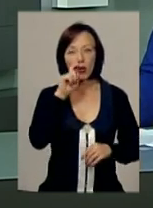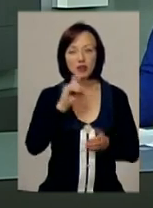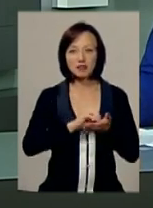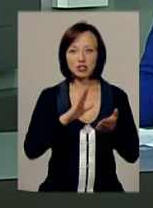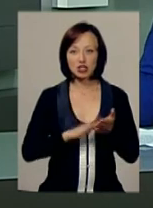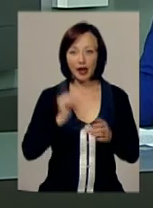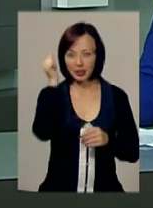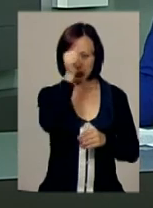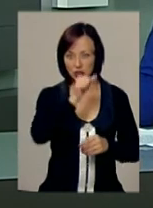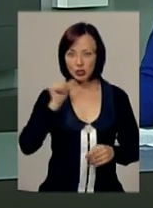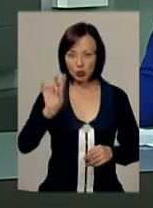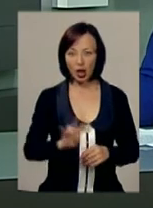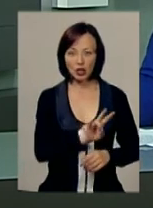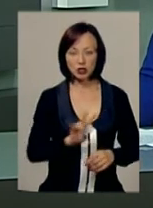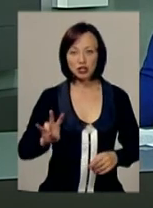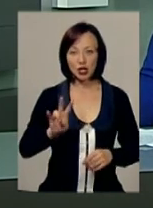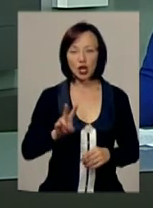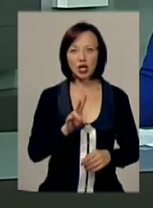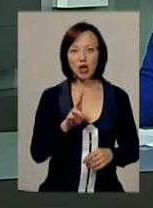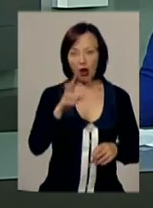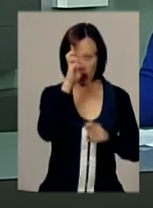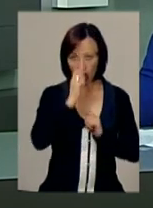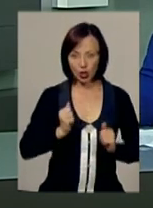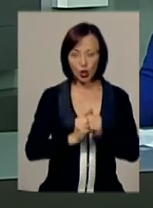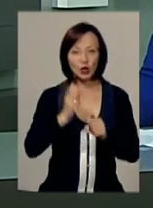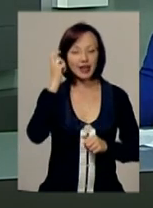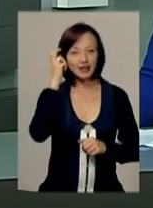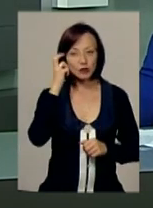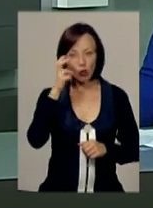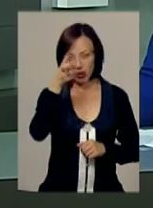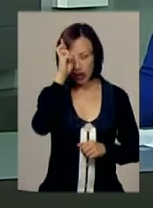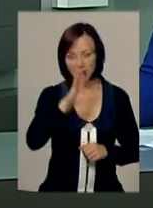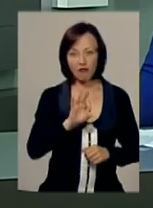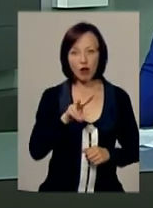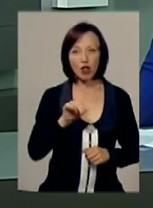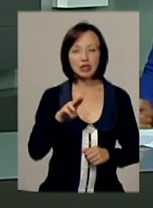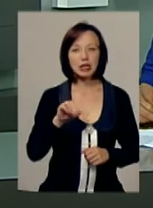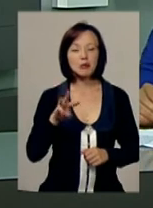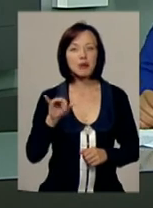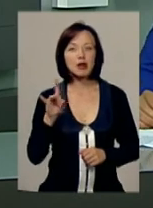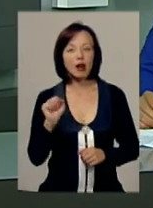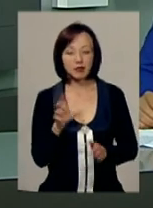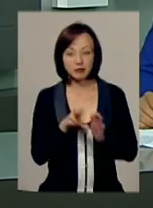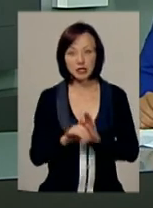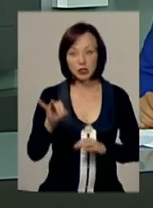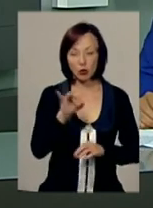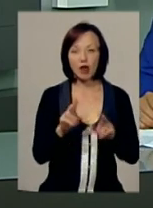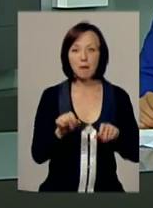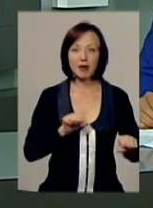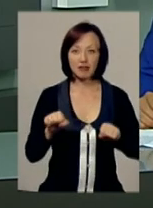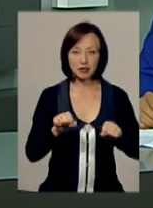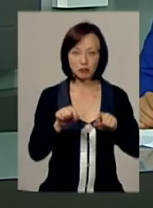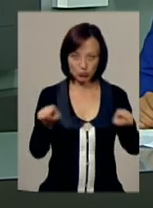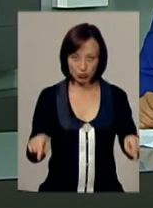річницю хрещення Русі та День пам'яті рівноапостольного князя Київського Володимира. Він увійшов в історію насамперед як правитель, що